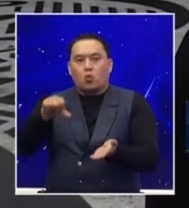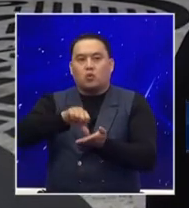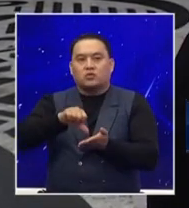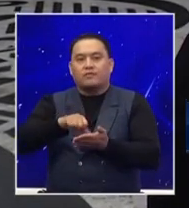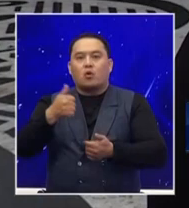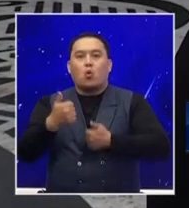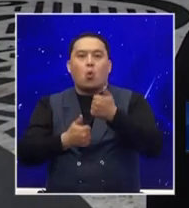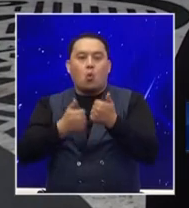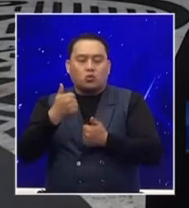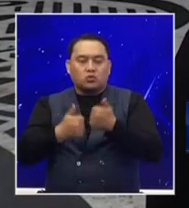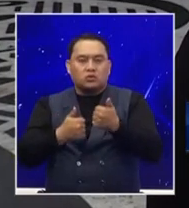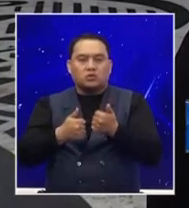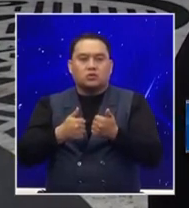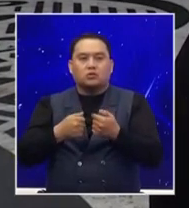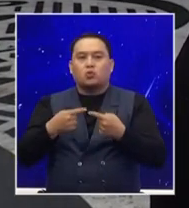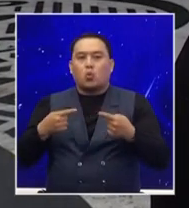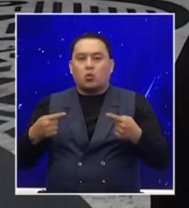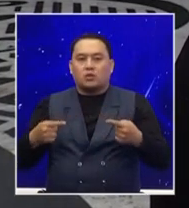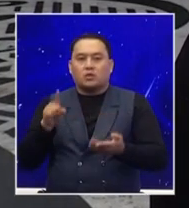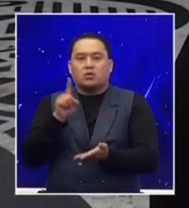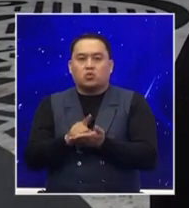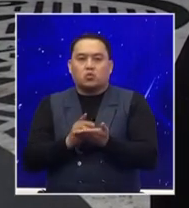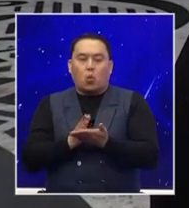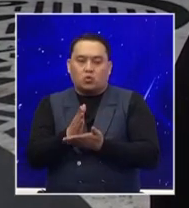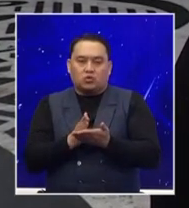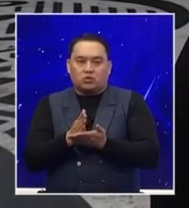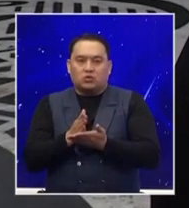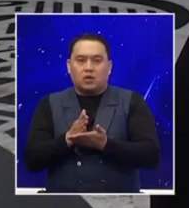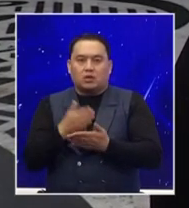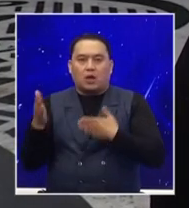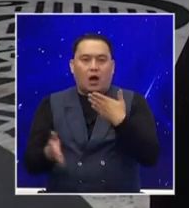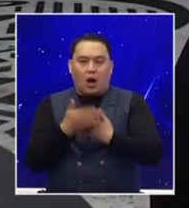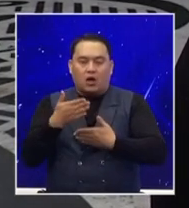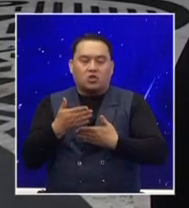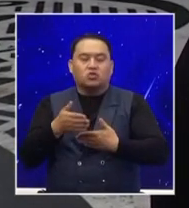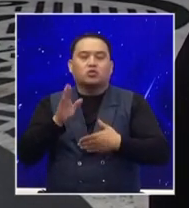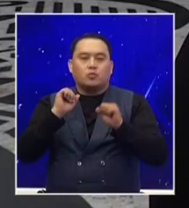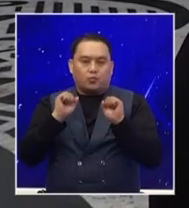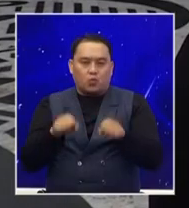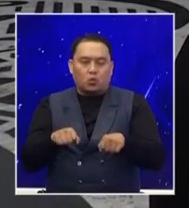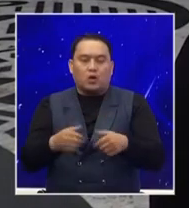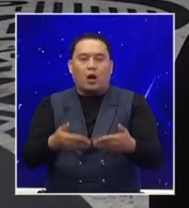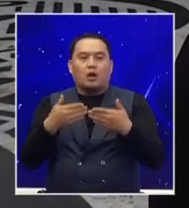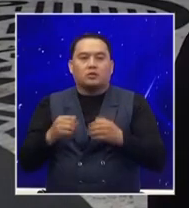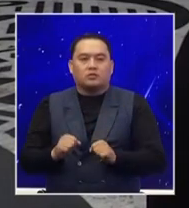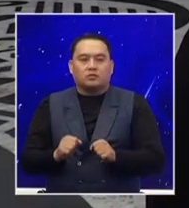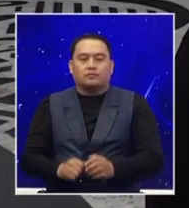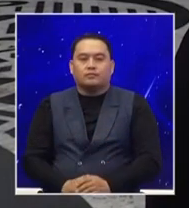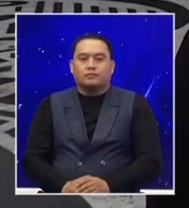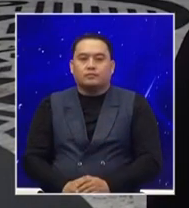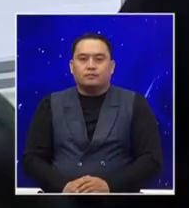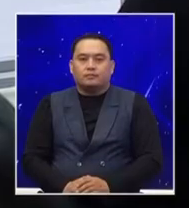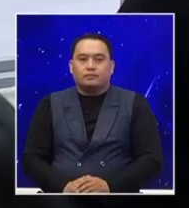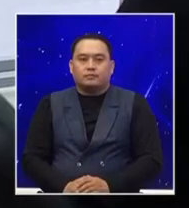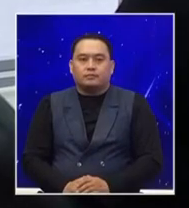конкурсных процедурах на занятие другой должности. То есть это своего рода ограничение, которое предусмотрено в настоящее время действующим